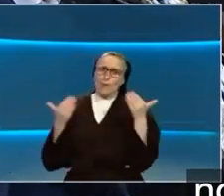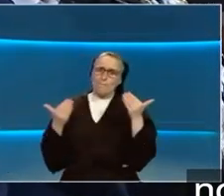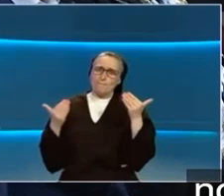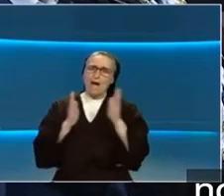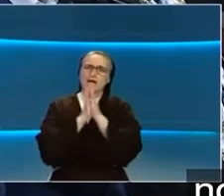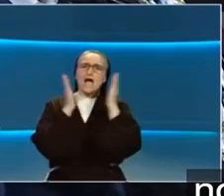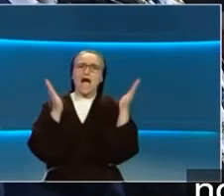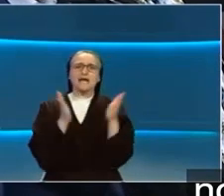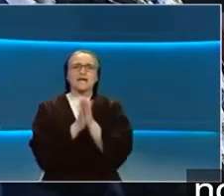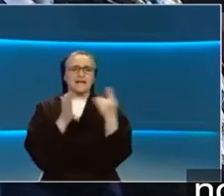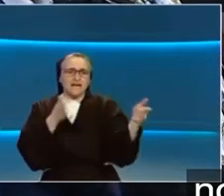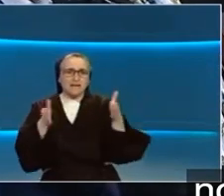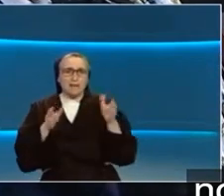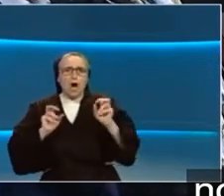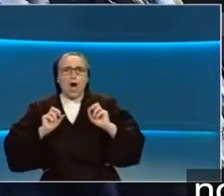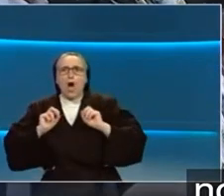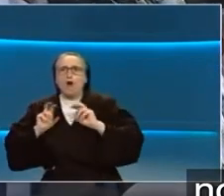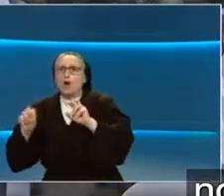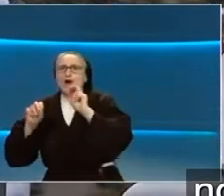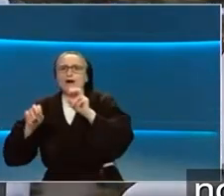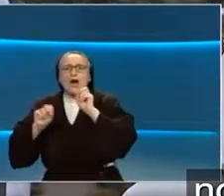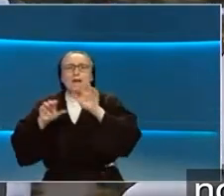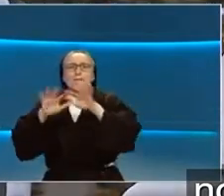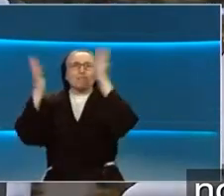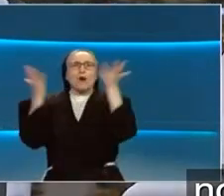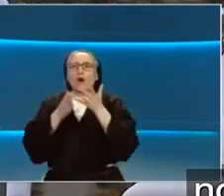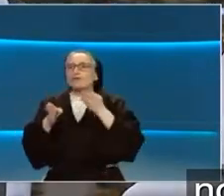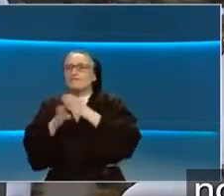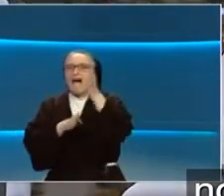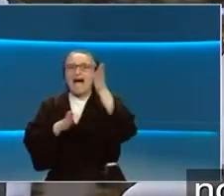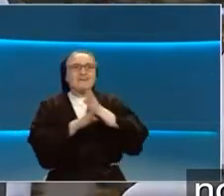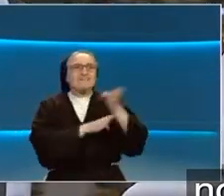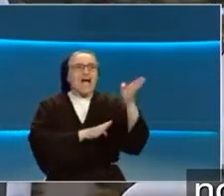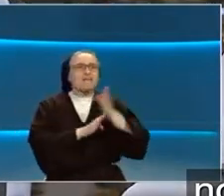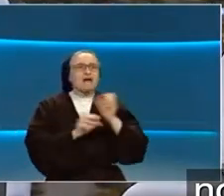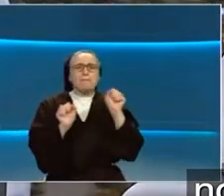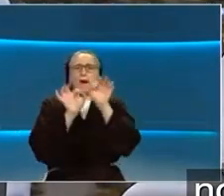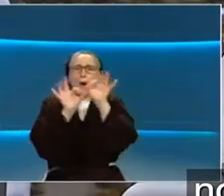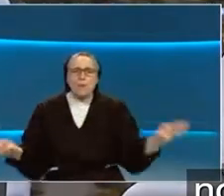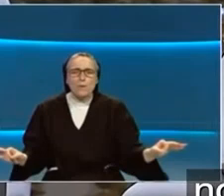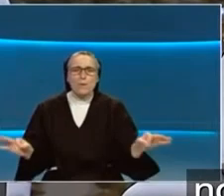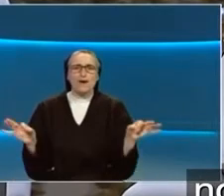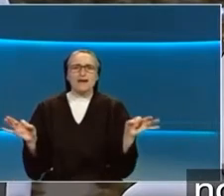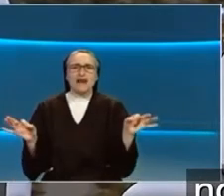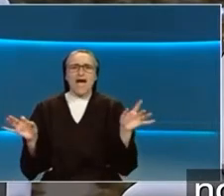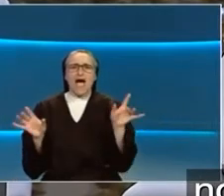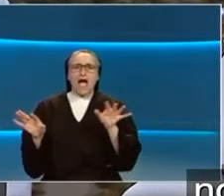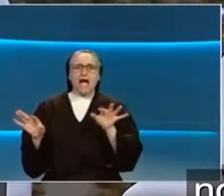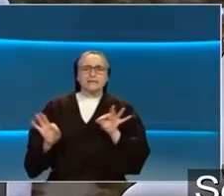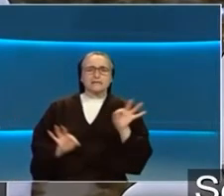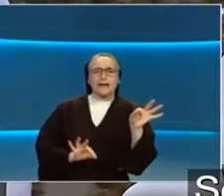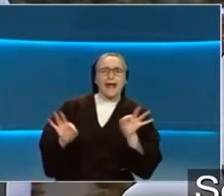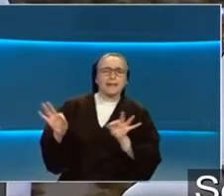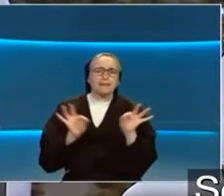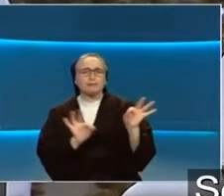이런 식으로 세상의 거리를 뛰어가는 교회는 얼마나 아름답습니까? 두려워하지